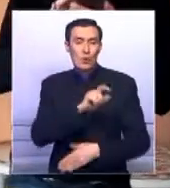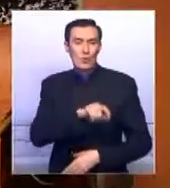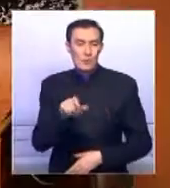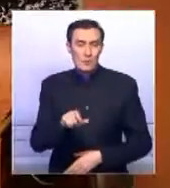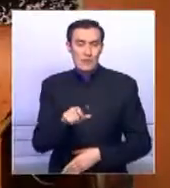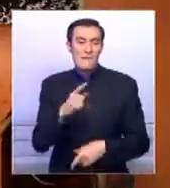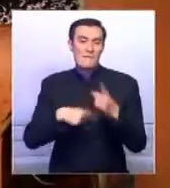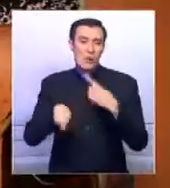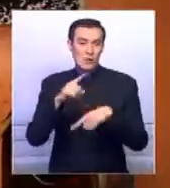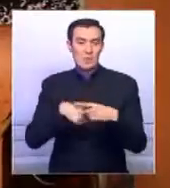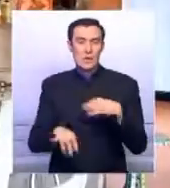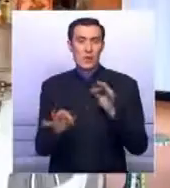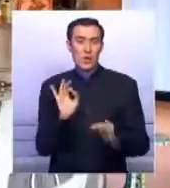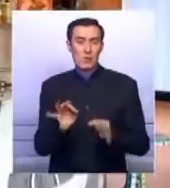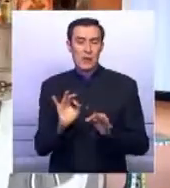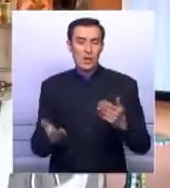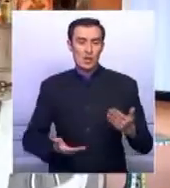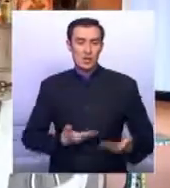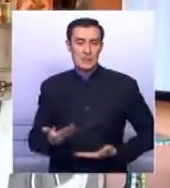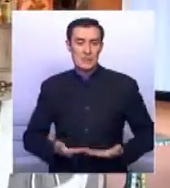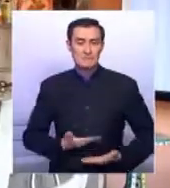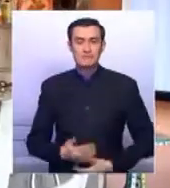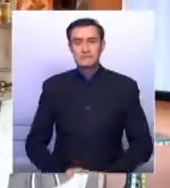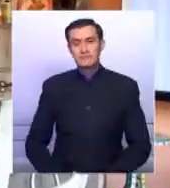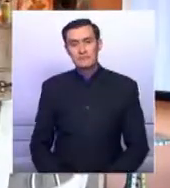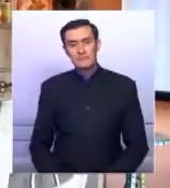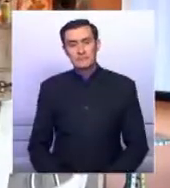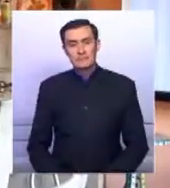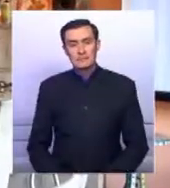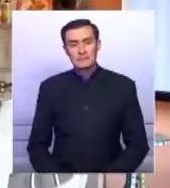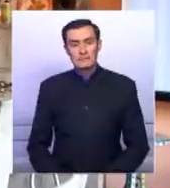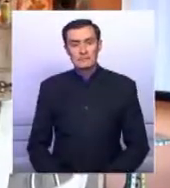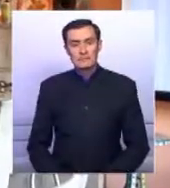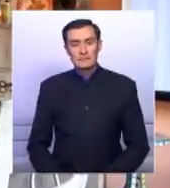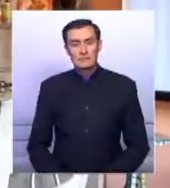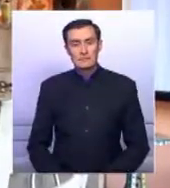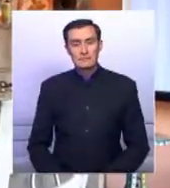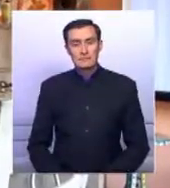нормальной жизни. Анна Анастасиади, Шалва Сурамелашвили, специально для Хабар 24, Грузия.